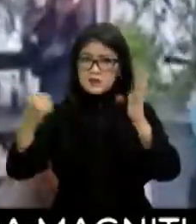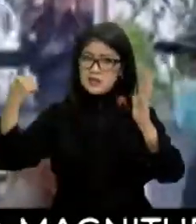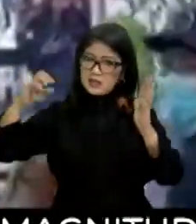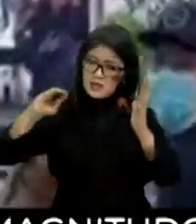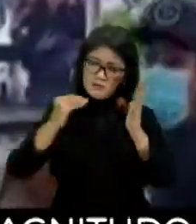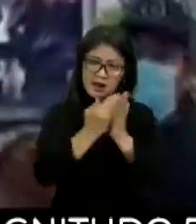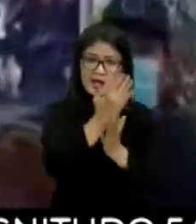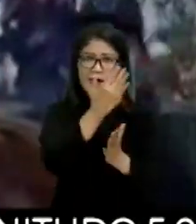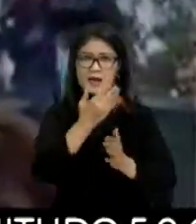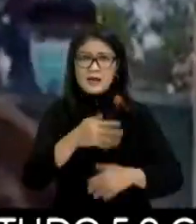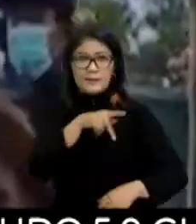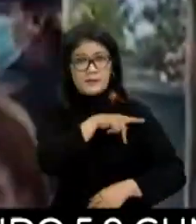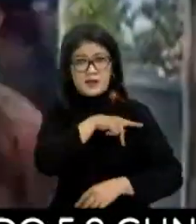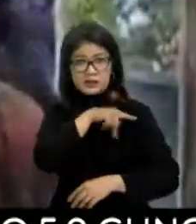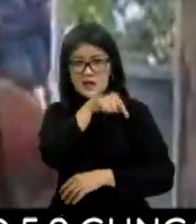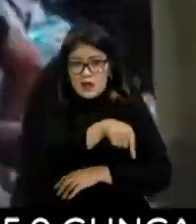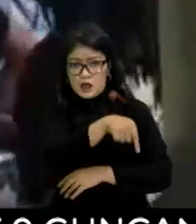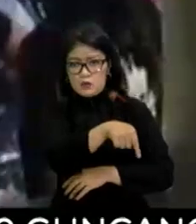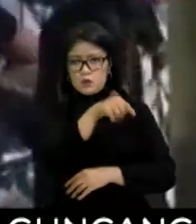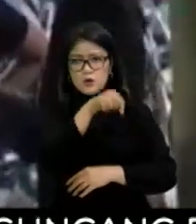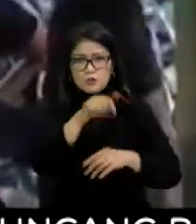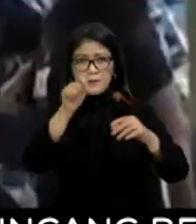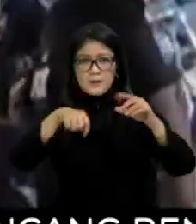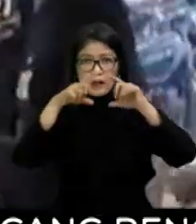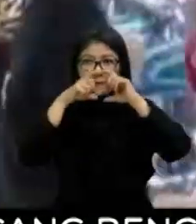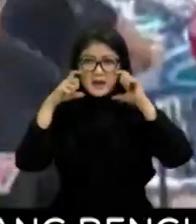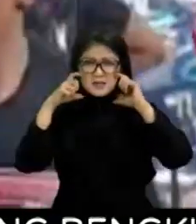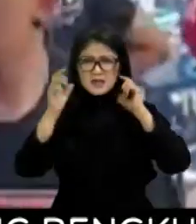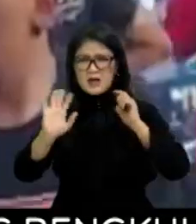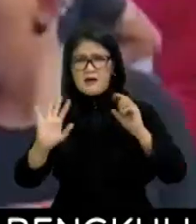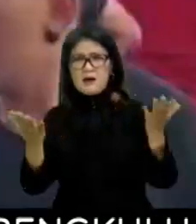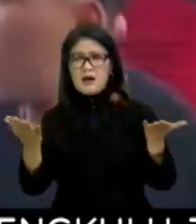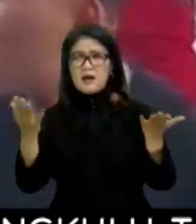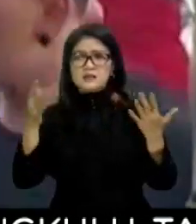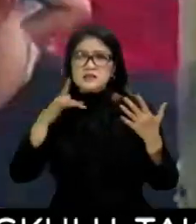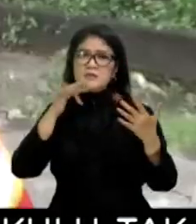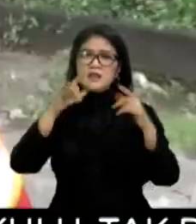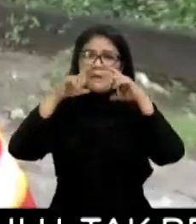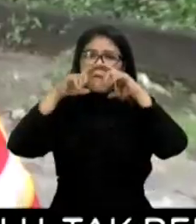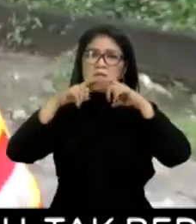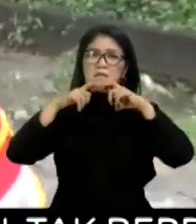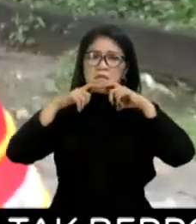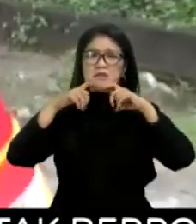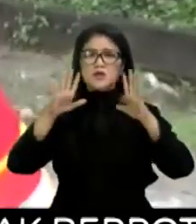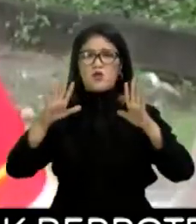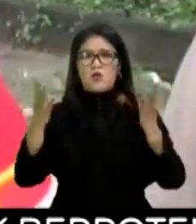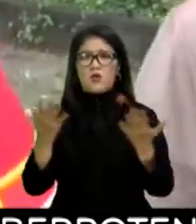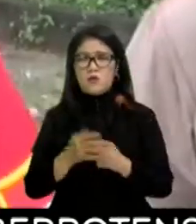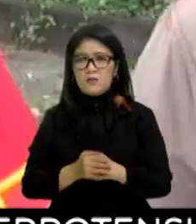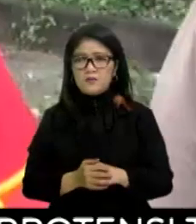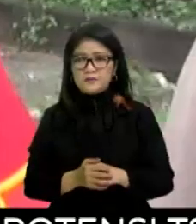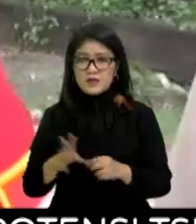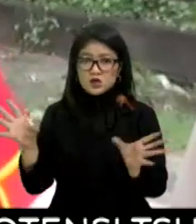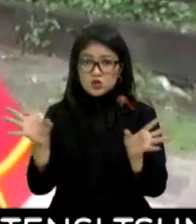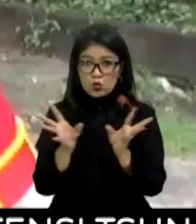besar peserta yang hadir kedapatan tidak mengenakan masker maupun menggunakan masker dengan tidak benar atau jumlahnya itu